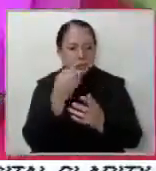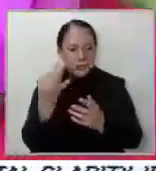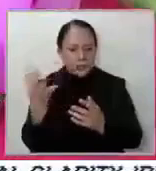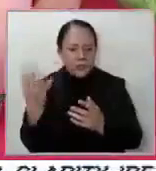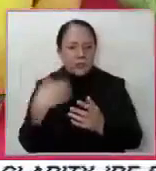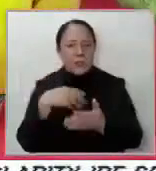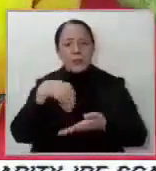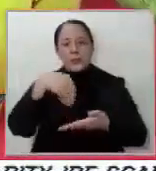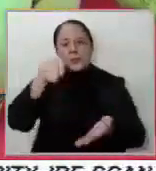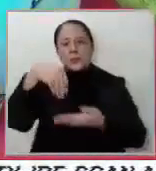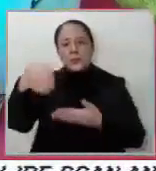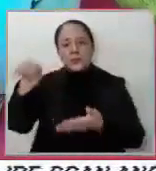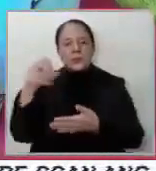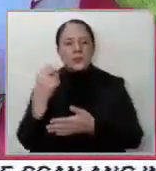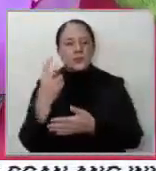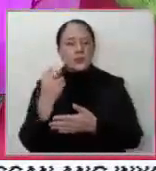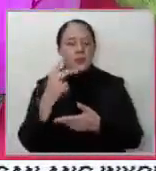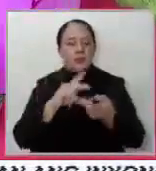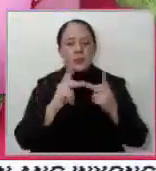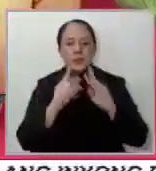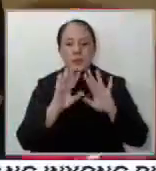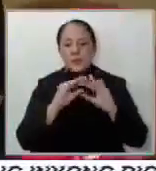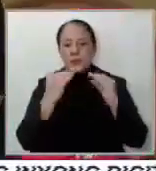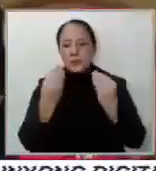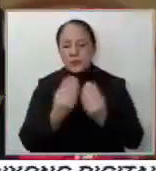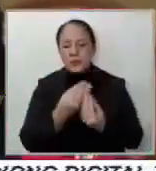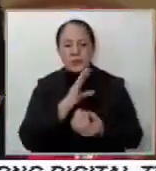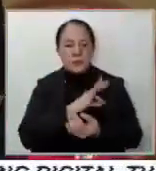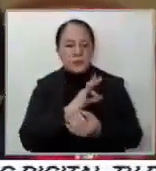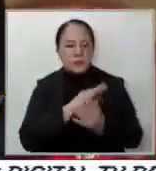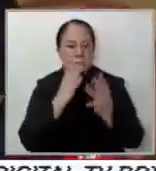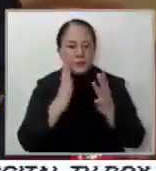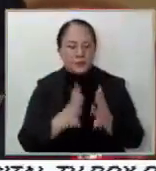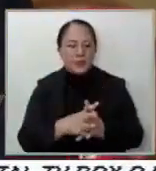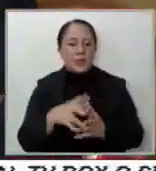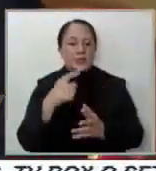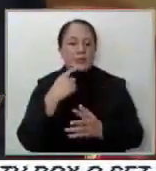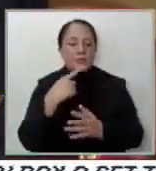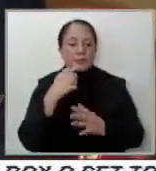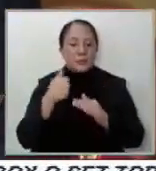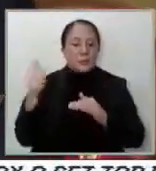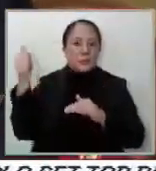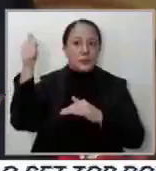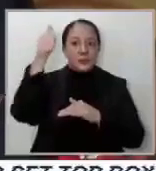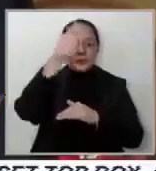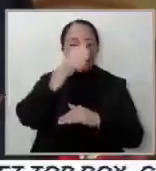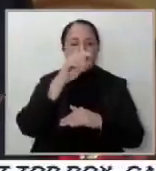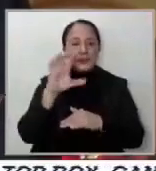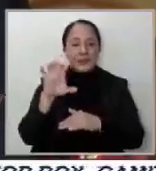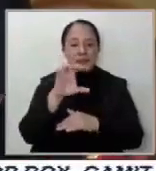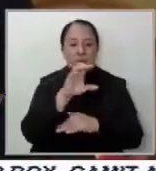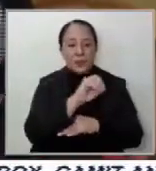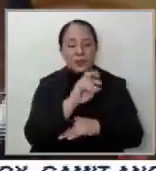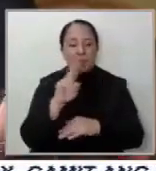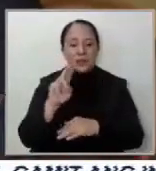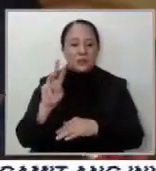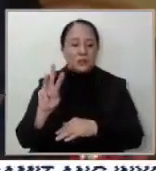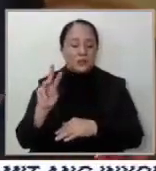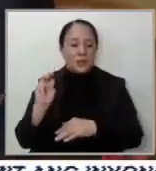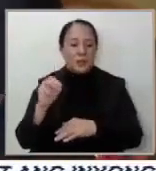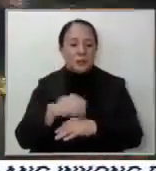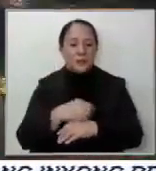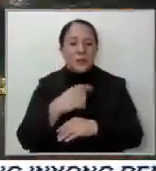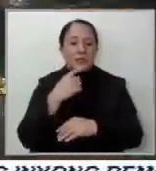sa 12 partner organizations and beneficiaries. Sinabi ng Chief Operating Officer ng RWM na si Stephen Riley